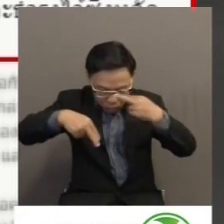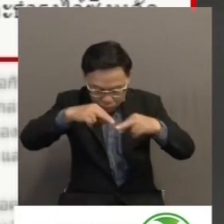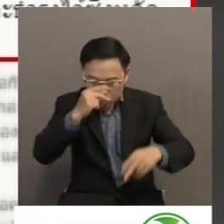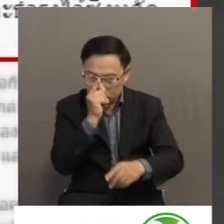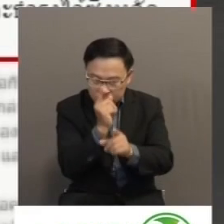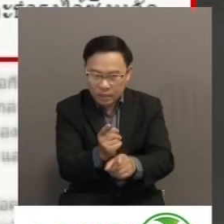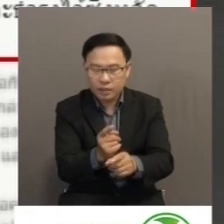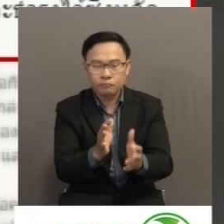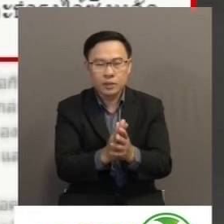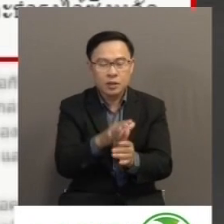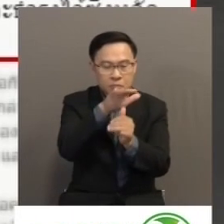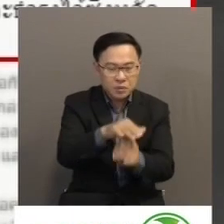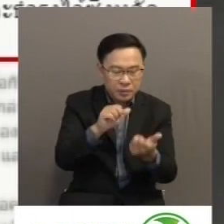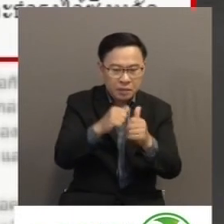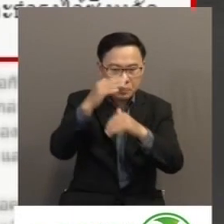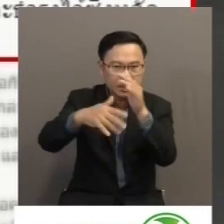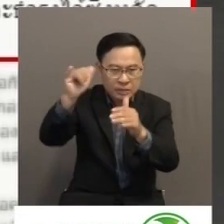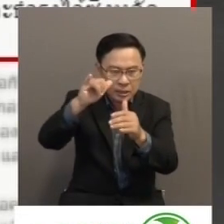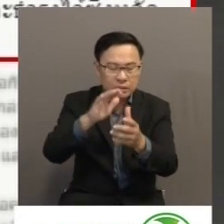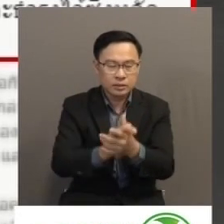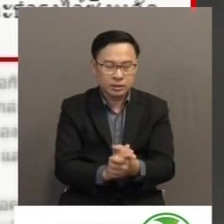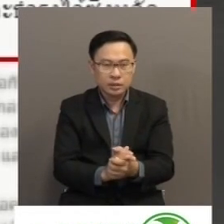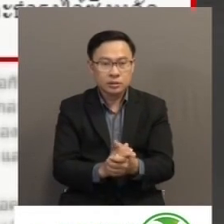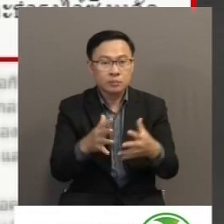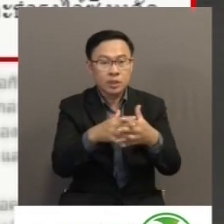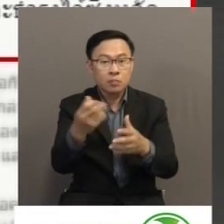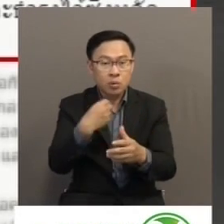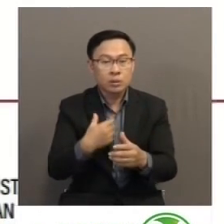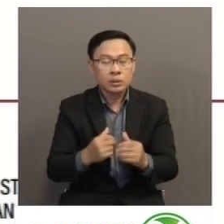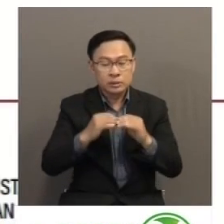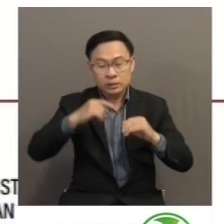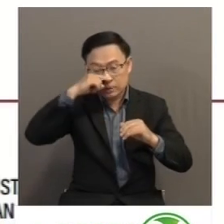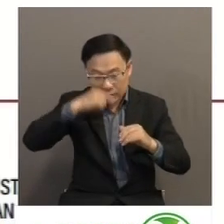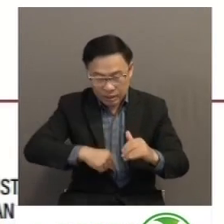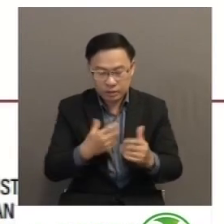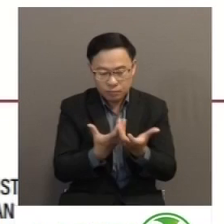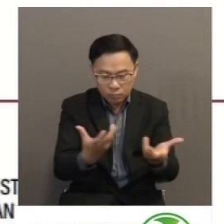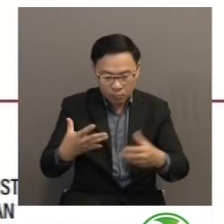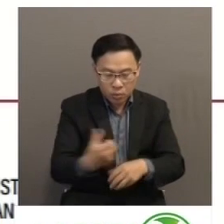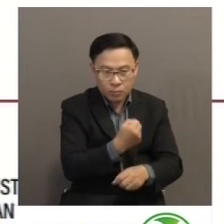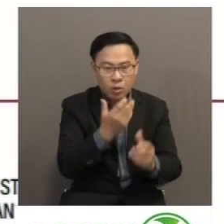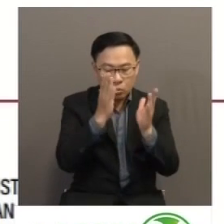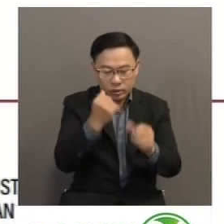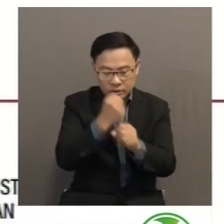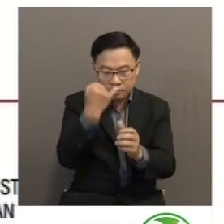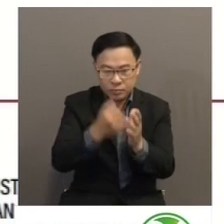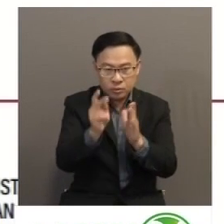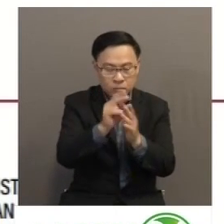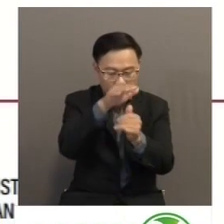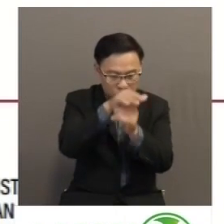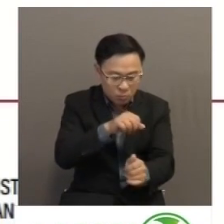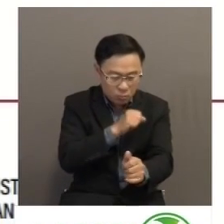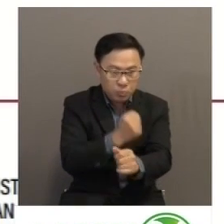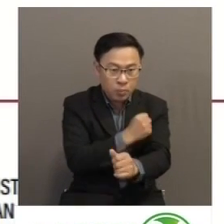Watch List นะคะเหตุผลหลักๆคุณผู้ชมสหรัฐบอกว่าแม้ไทยจะปราบปรามยึดทรัพย์จากบรรดาผู้ค้ามนุษย์ทั้งยังดำเนิน